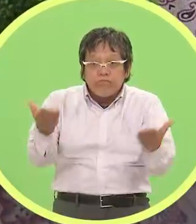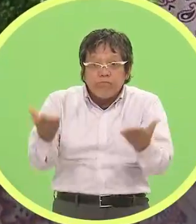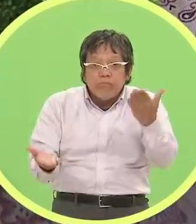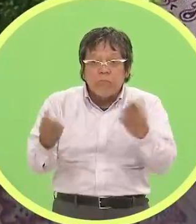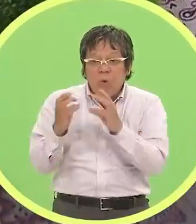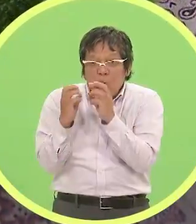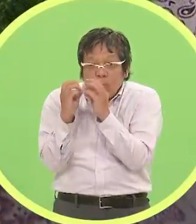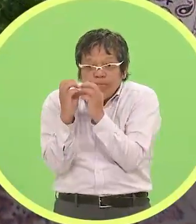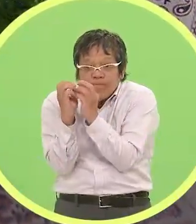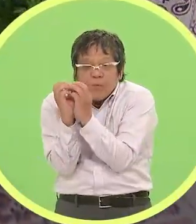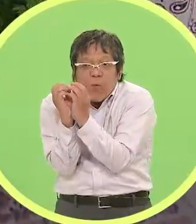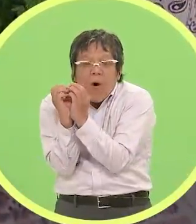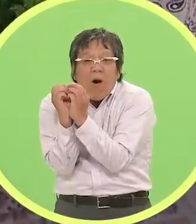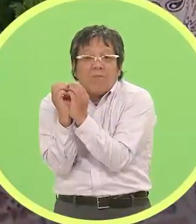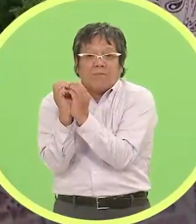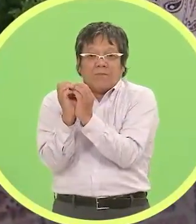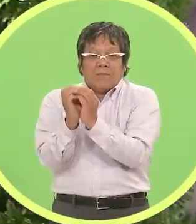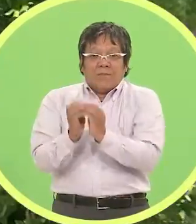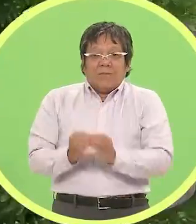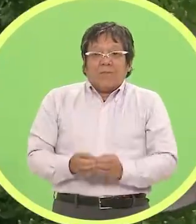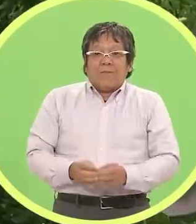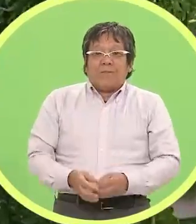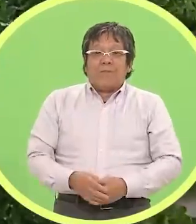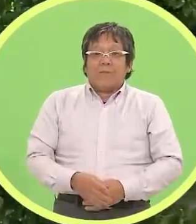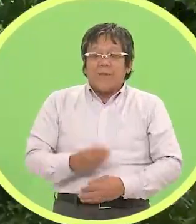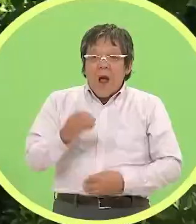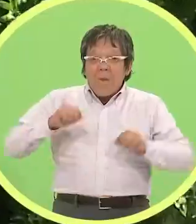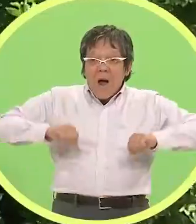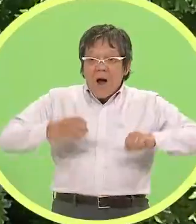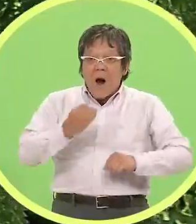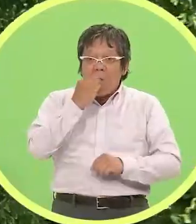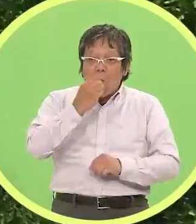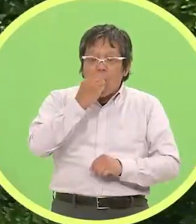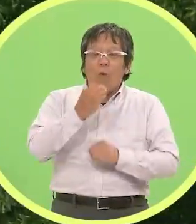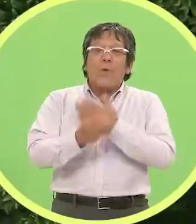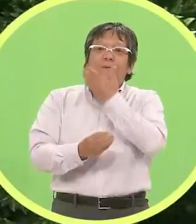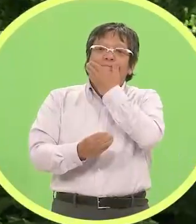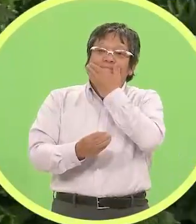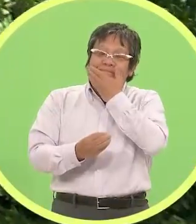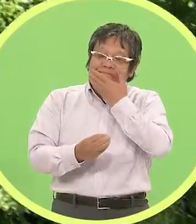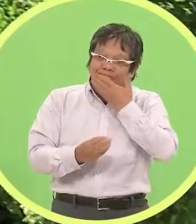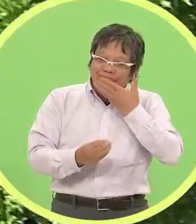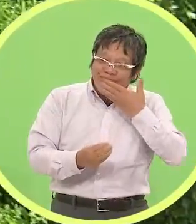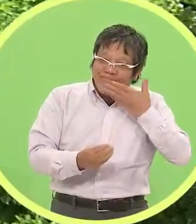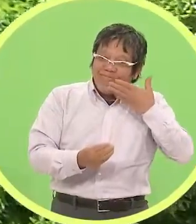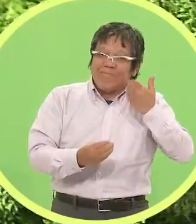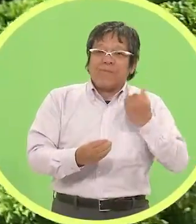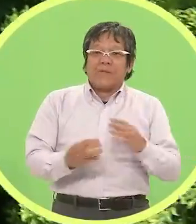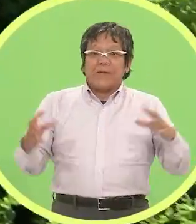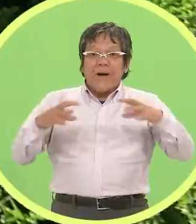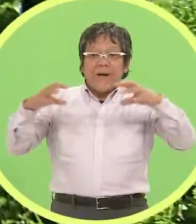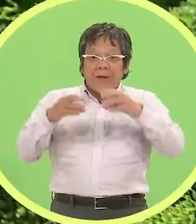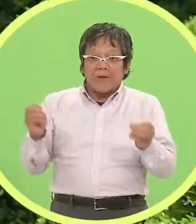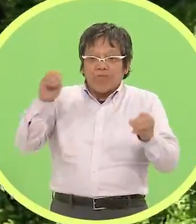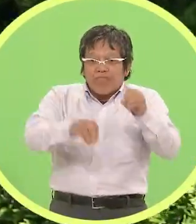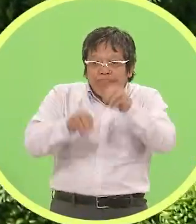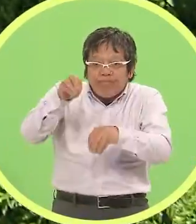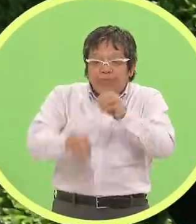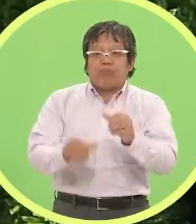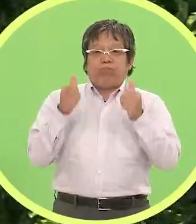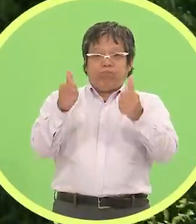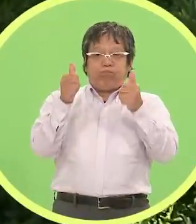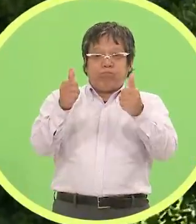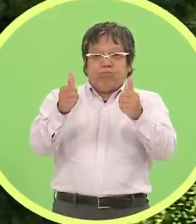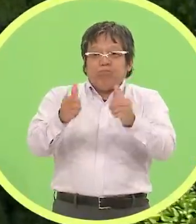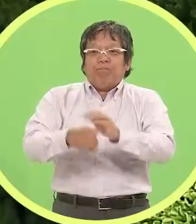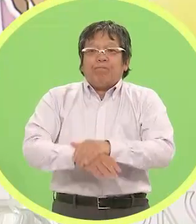のパセリに比べて葉の縮みが細かいので生で食べても口に優しく、サラダに乗せたりすると美味